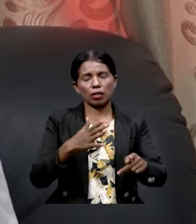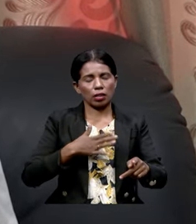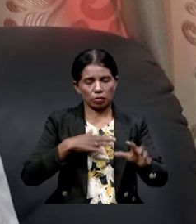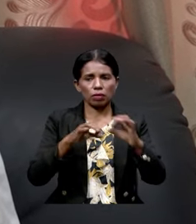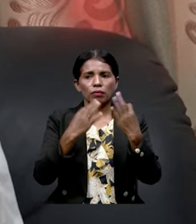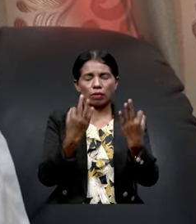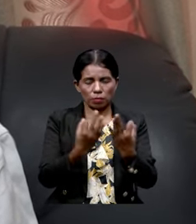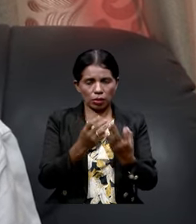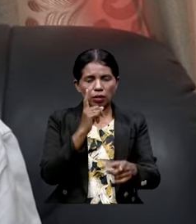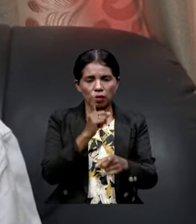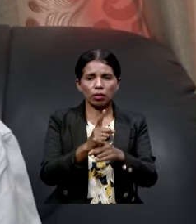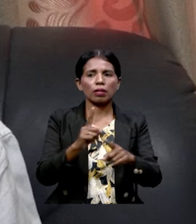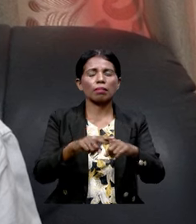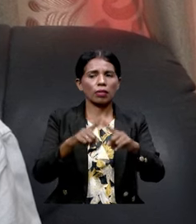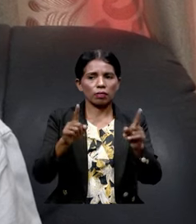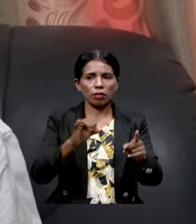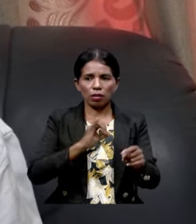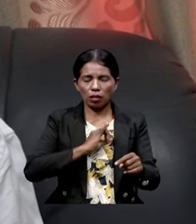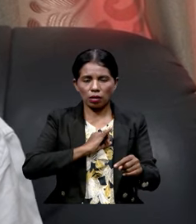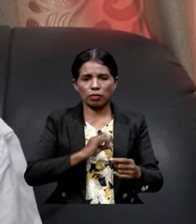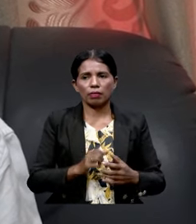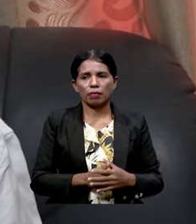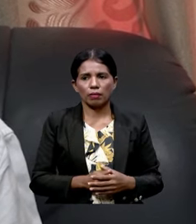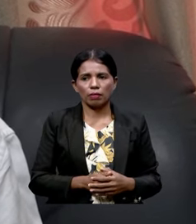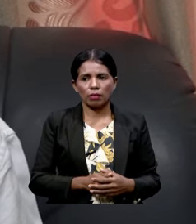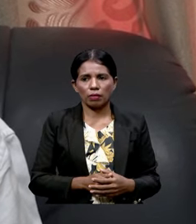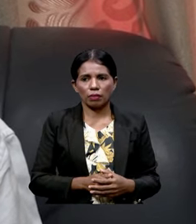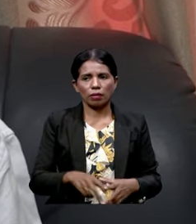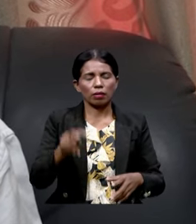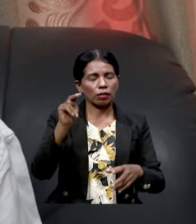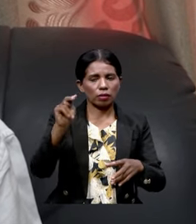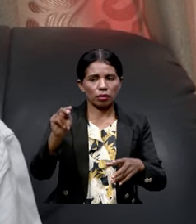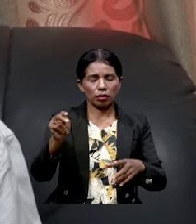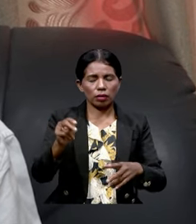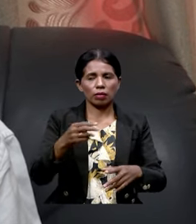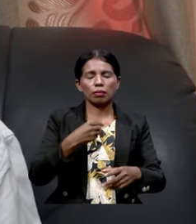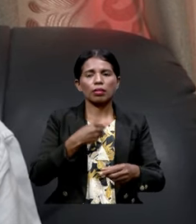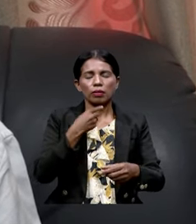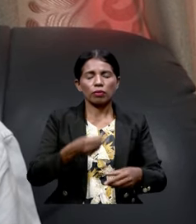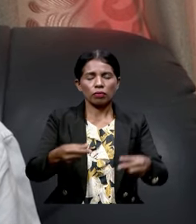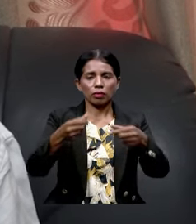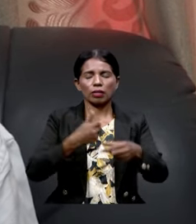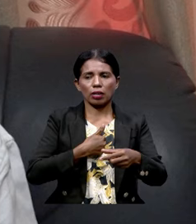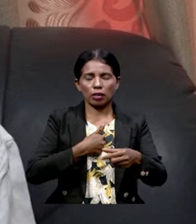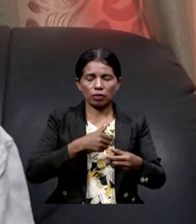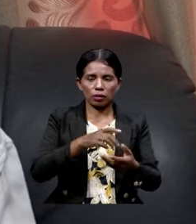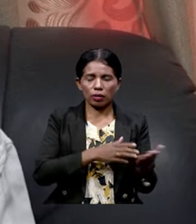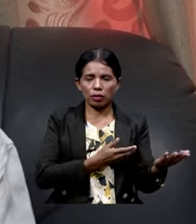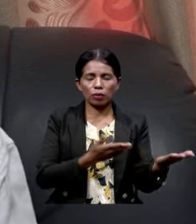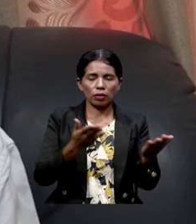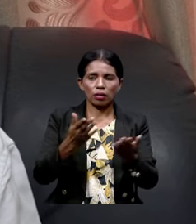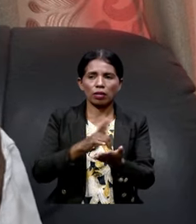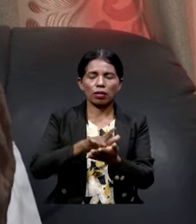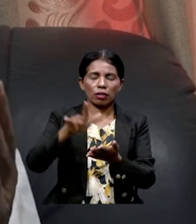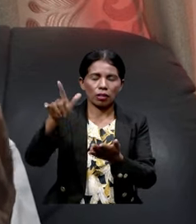è. Ma be how niemo protifica ne han a tu semo para a tu la vele halla